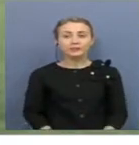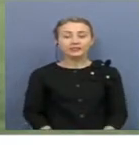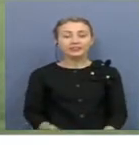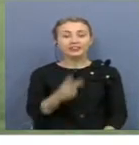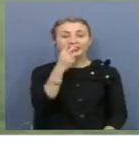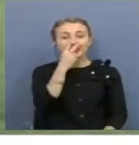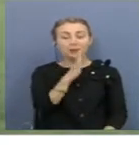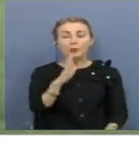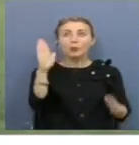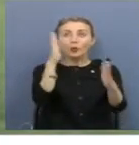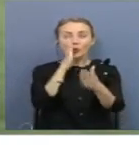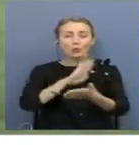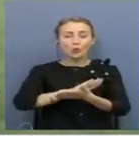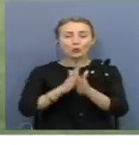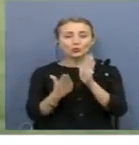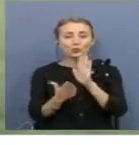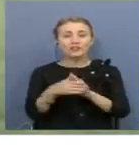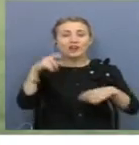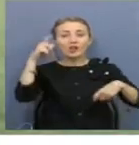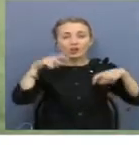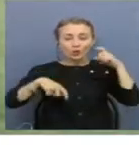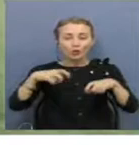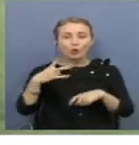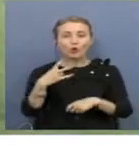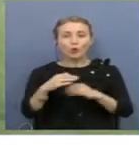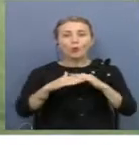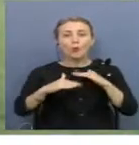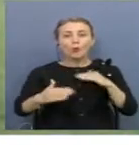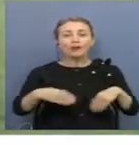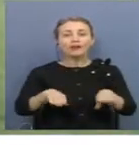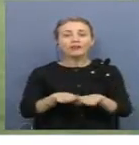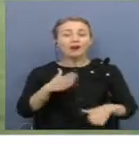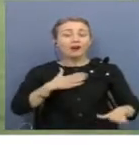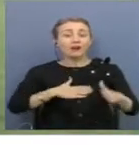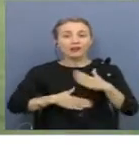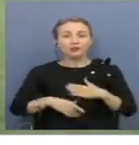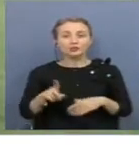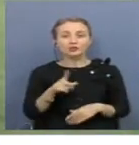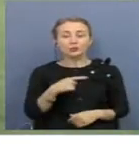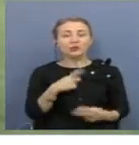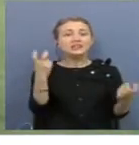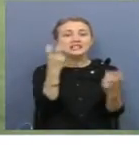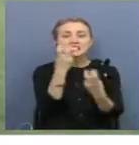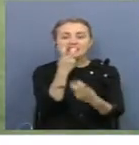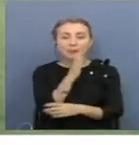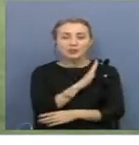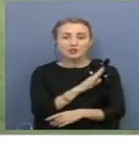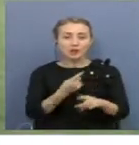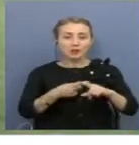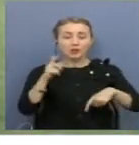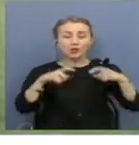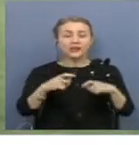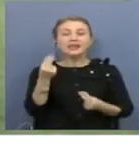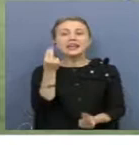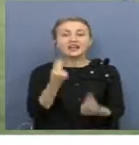жыл жаттығып жүрмін. Жыл озған сайын командамыз ел чемпионаттарында жүлделі орындардан көрінуде. Жаңадан салынған футбол алаңында